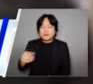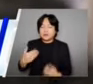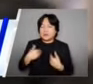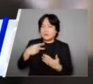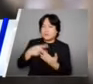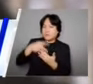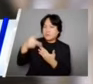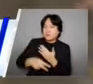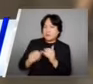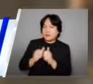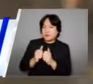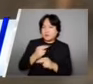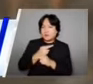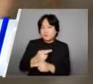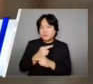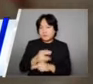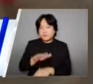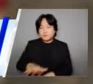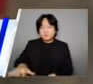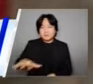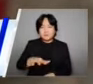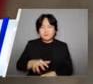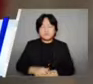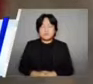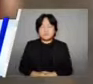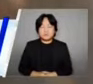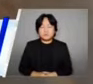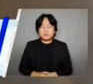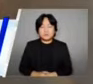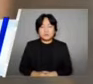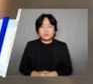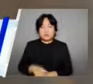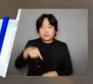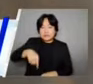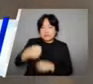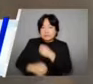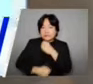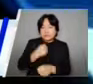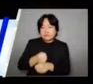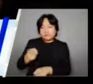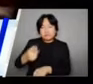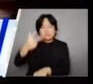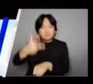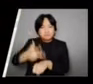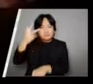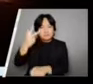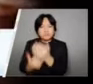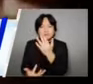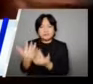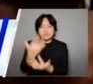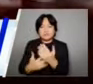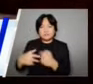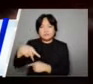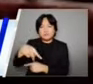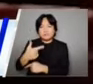sa mga luma ng pasilidad. 3 beses na ito ngayong taon na nagkasunog sa PGH. Nasasunog